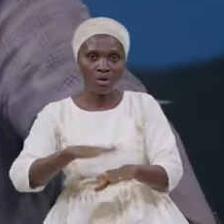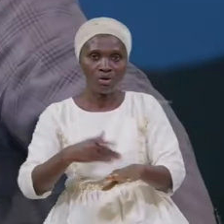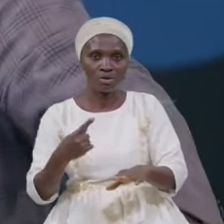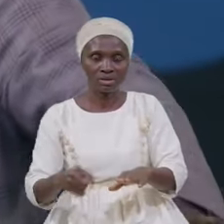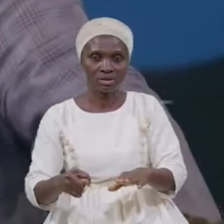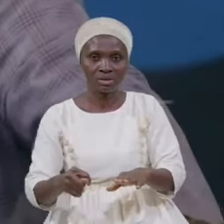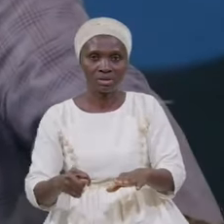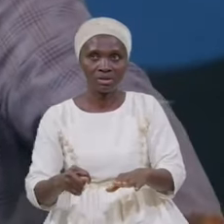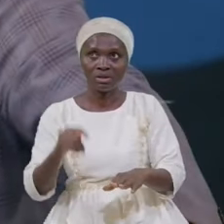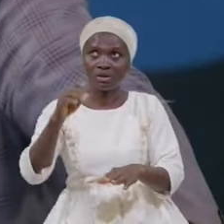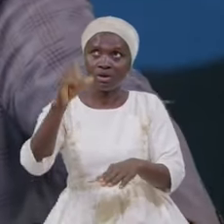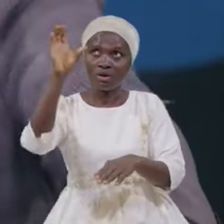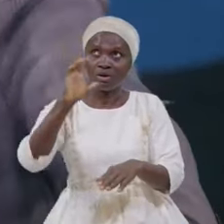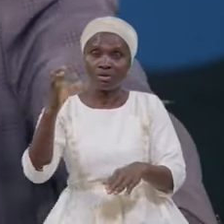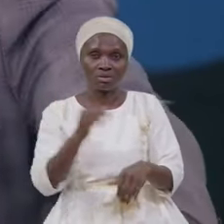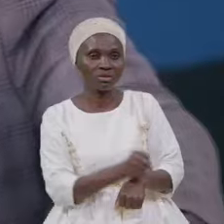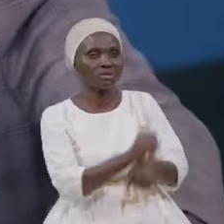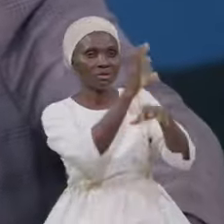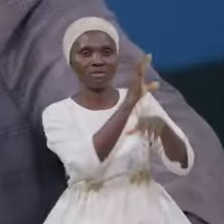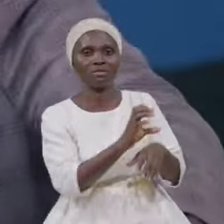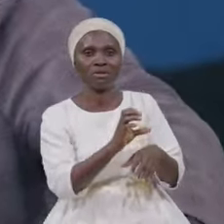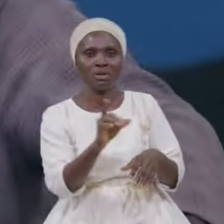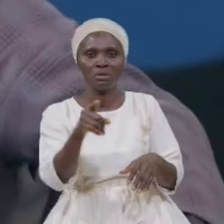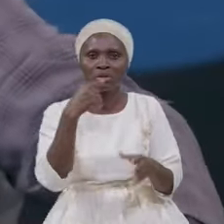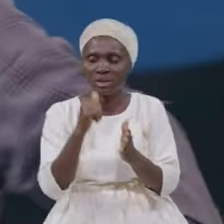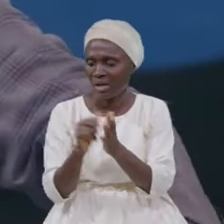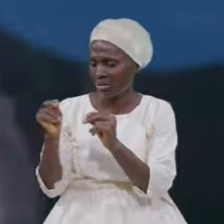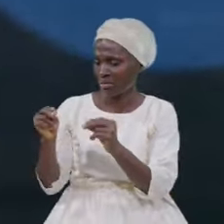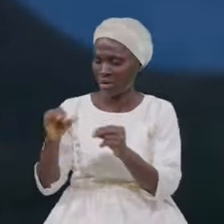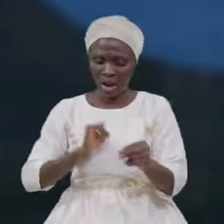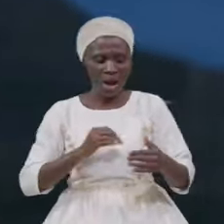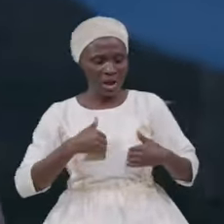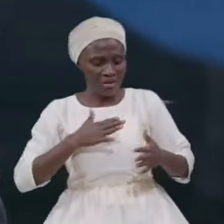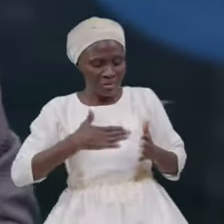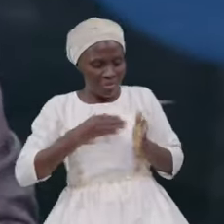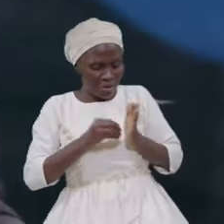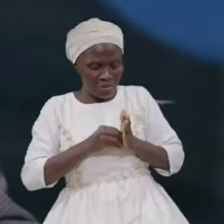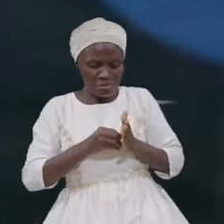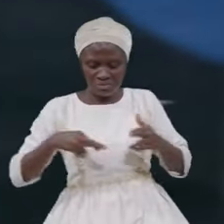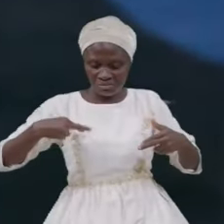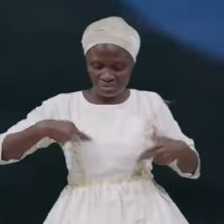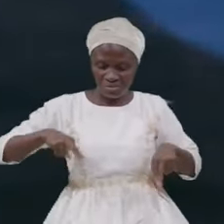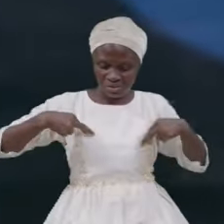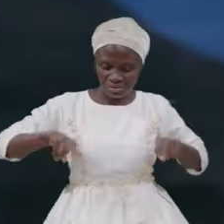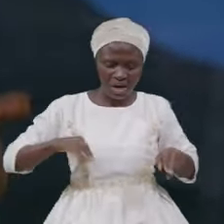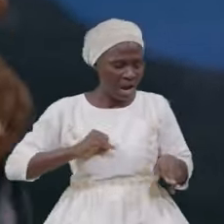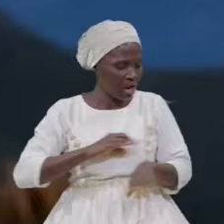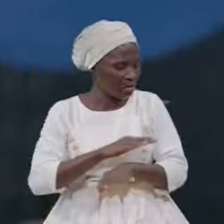non. Moi, j'ai la religion. Je n'ai pas besoin de naître de nouveau. Il y a le jour du